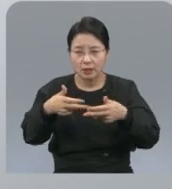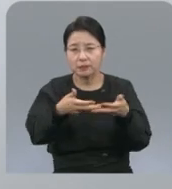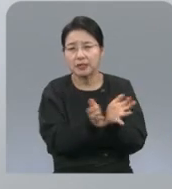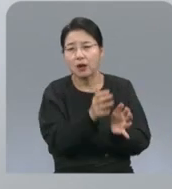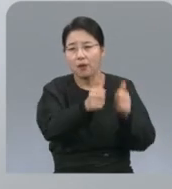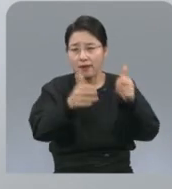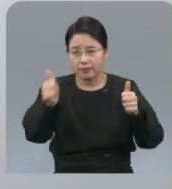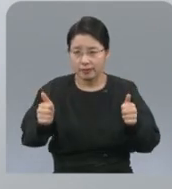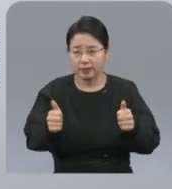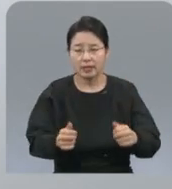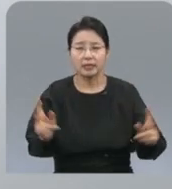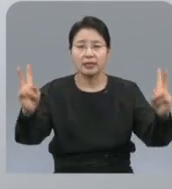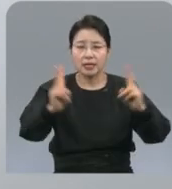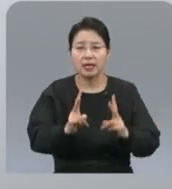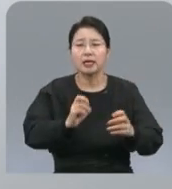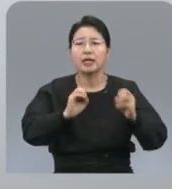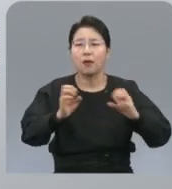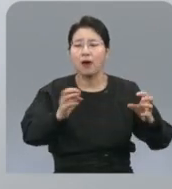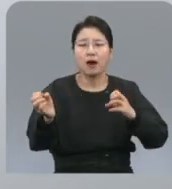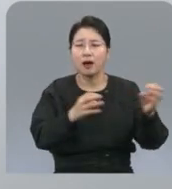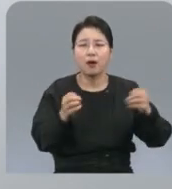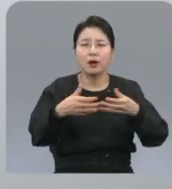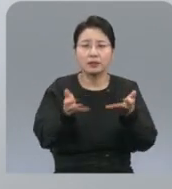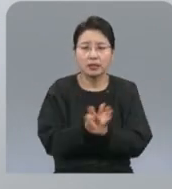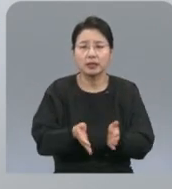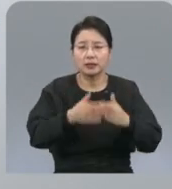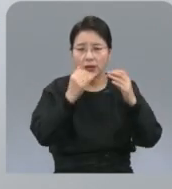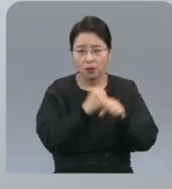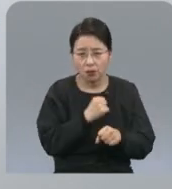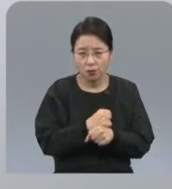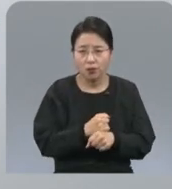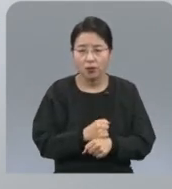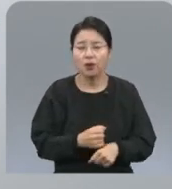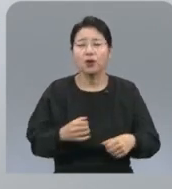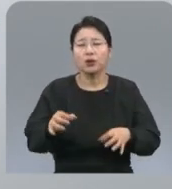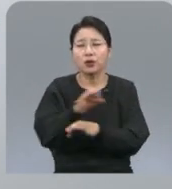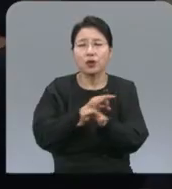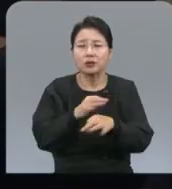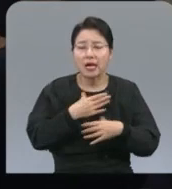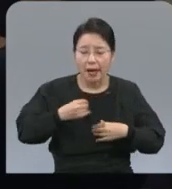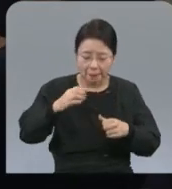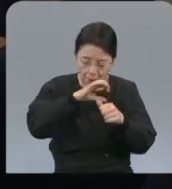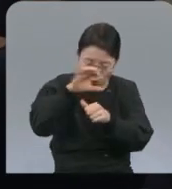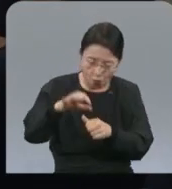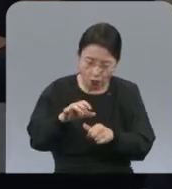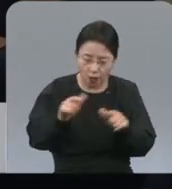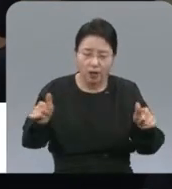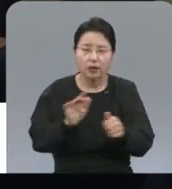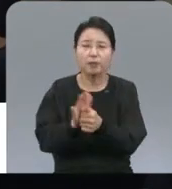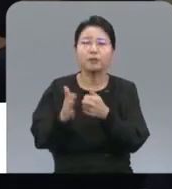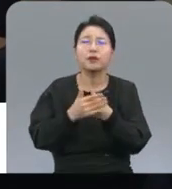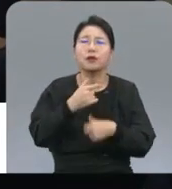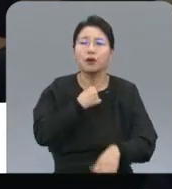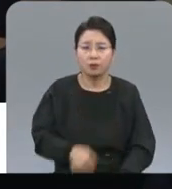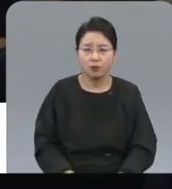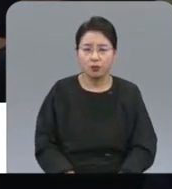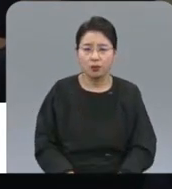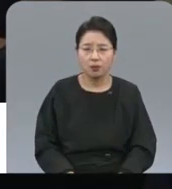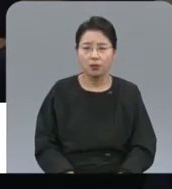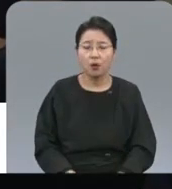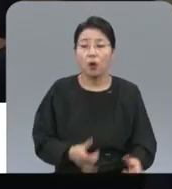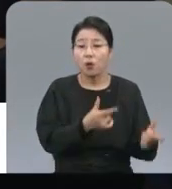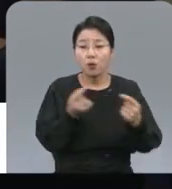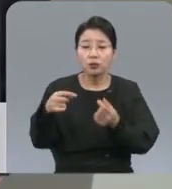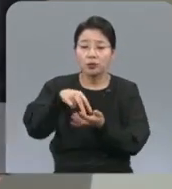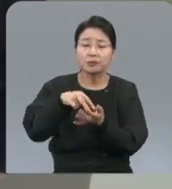国际秩序。联合声明共20条，两国决定大幅扩大在经济安全领域的合作，包括新